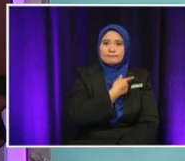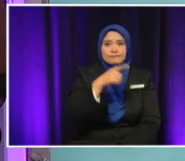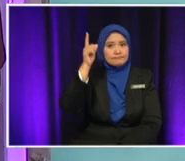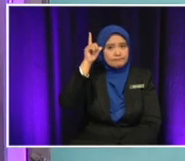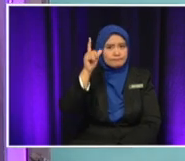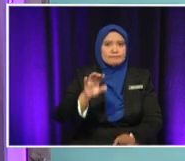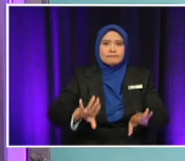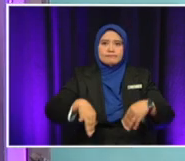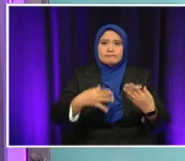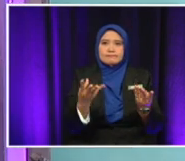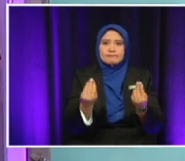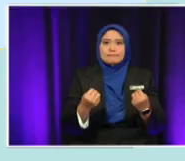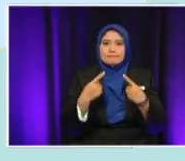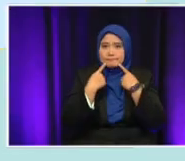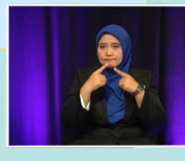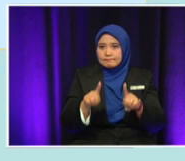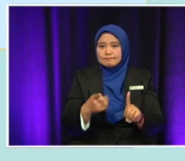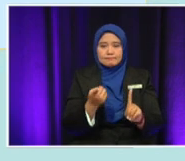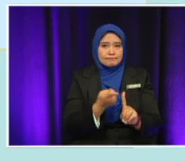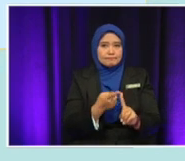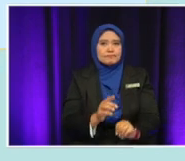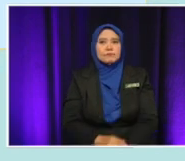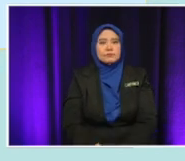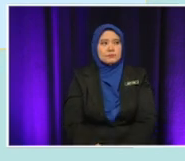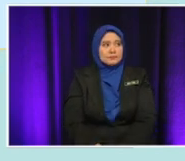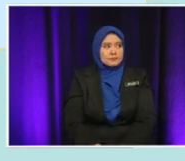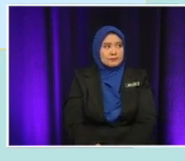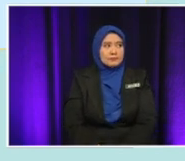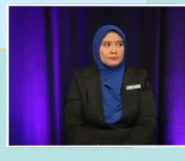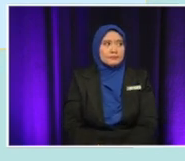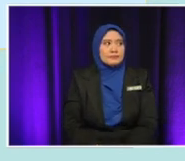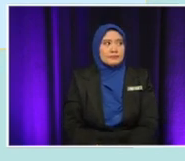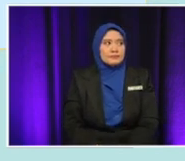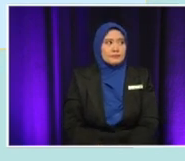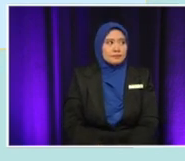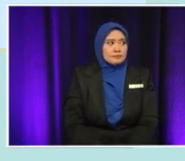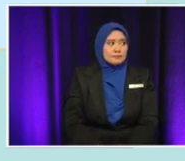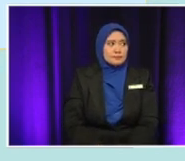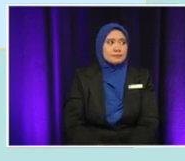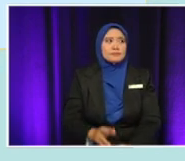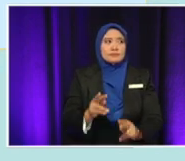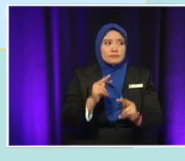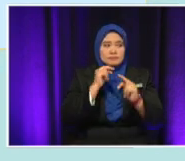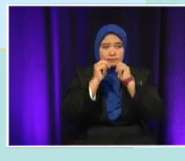menjawab soal dan ini yang pertama menyatakan fitur gabungan yang diaplikasikan pada objek